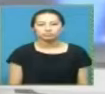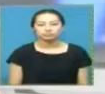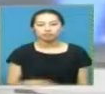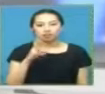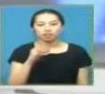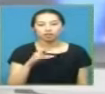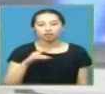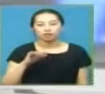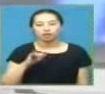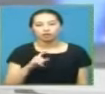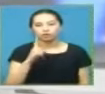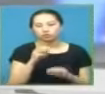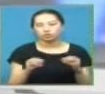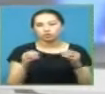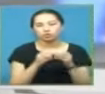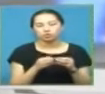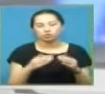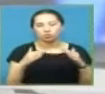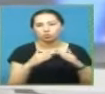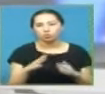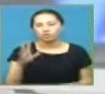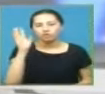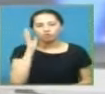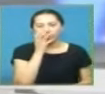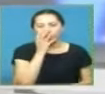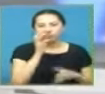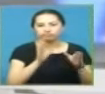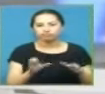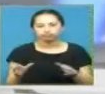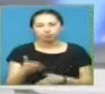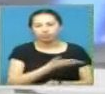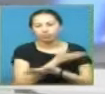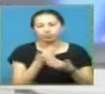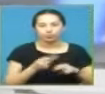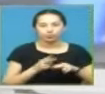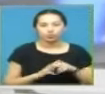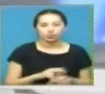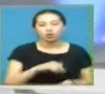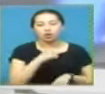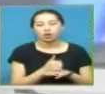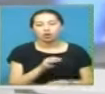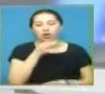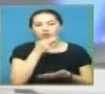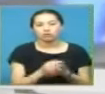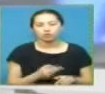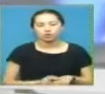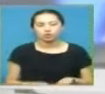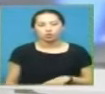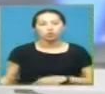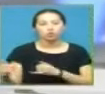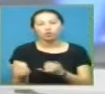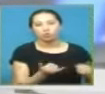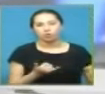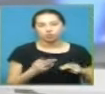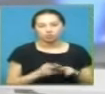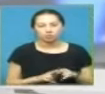Кентауда 110 үй қыс ауасында жылусыз отыр. Ал коммуналдық қызметтің бұл түріне жауапты мекеме жеке тұрғын жайларды жылумен қамтамасыз ету